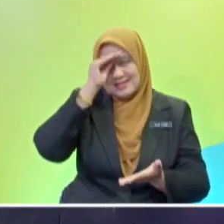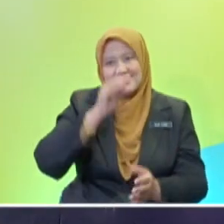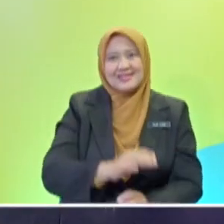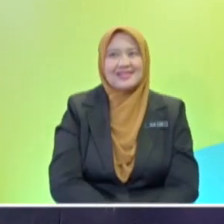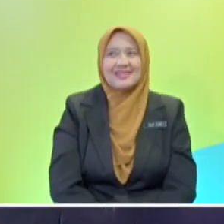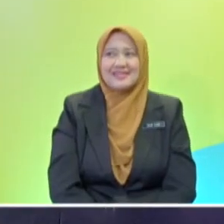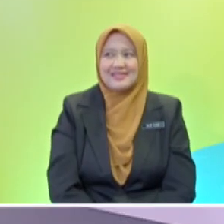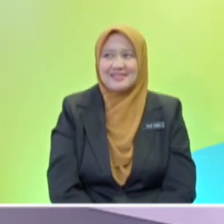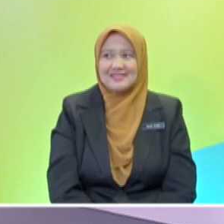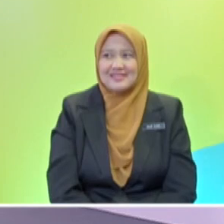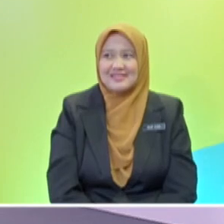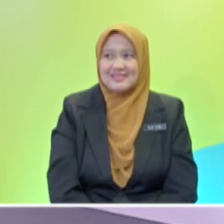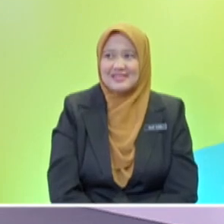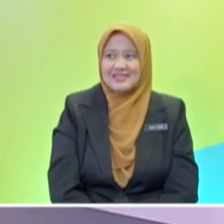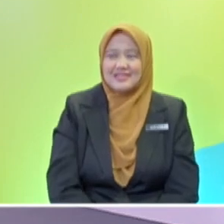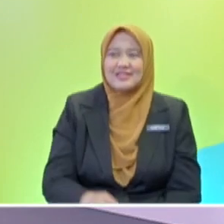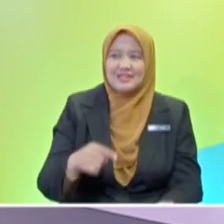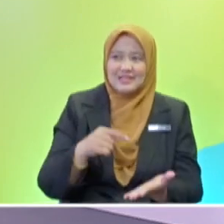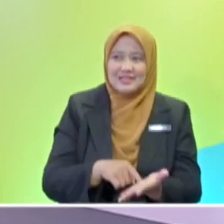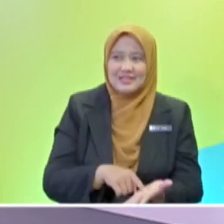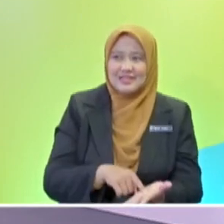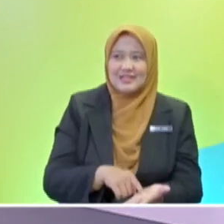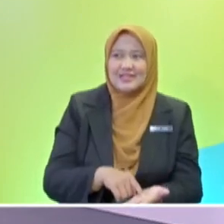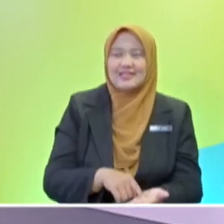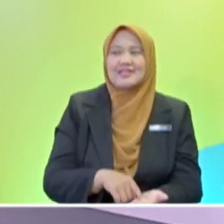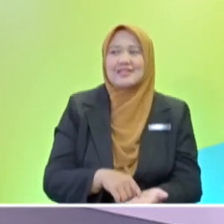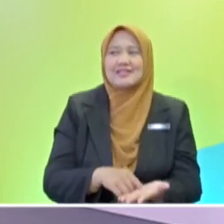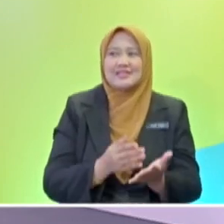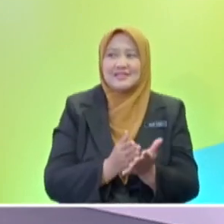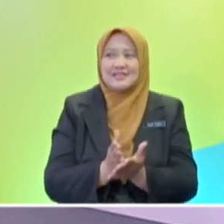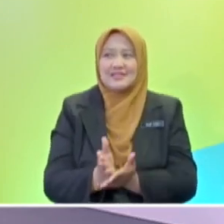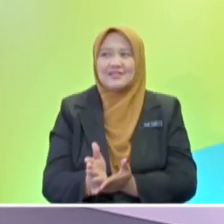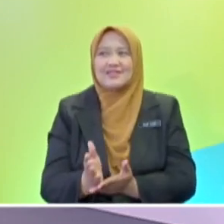motif yang seterusnya Oke kita gunting oke